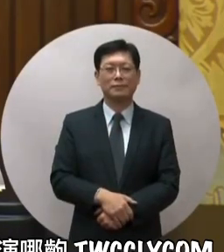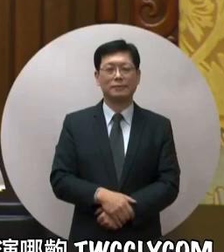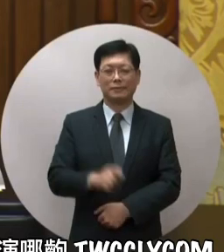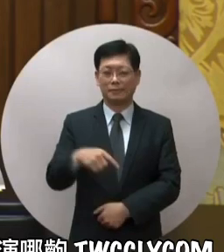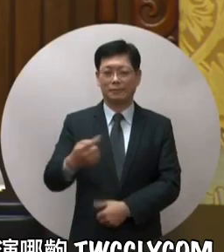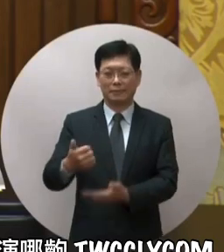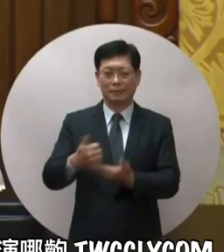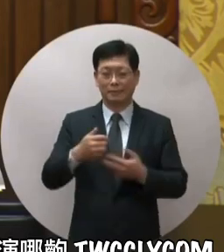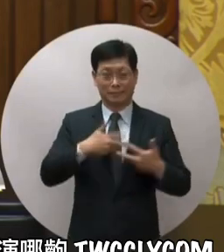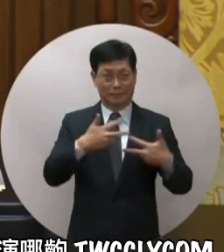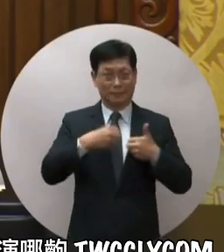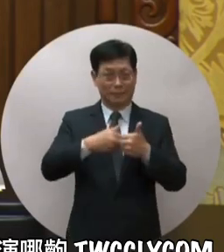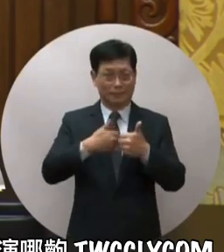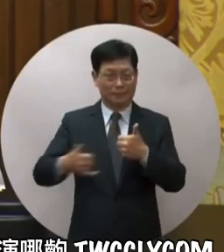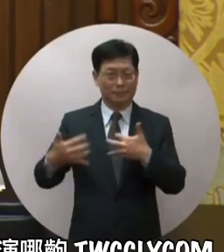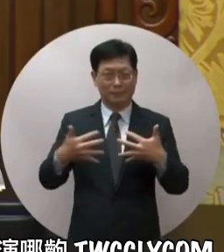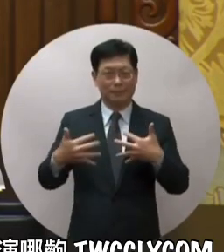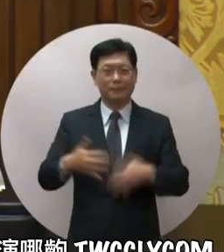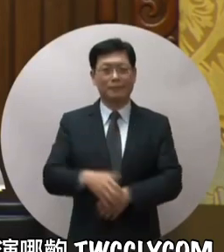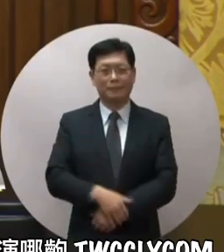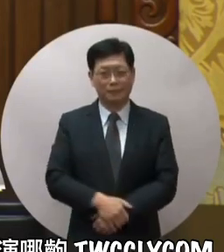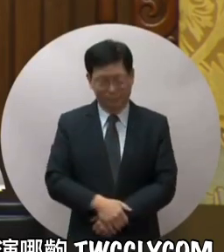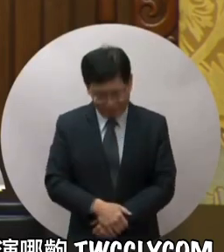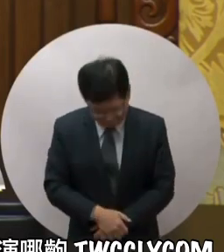接著請蔡司英委員質詢